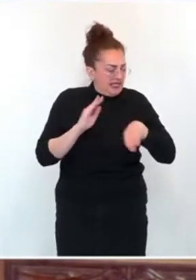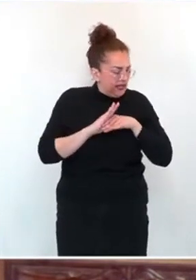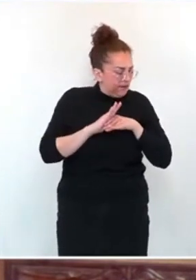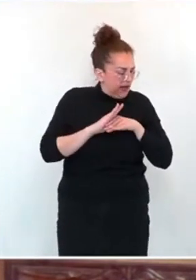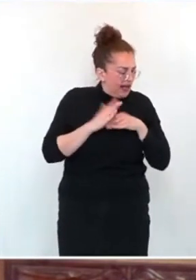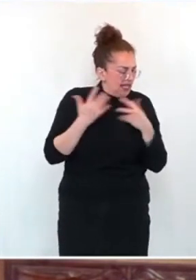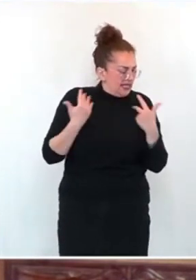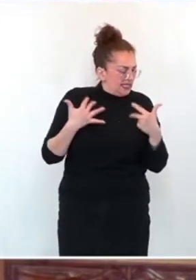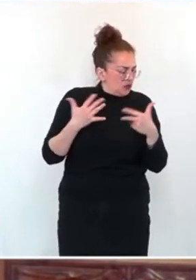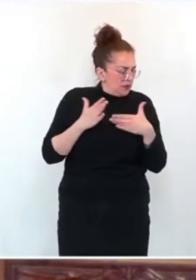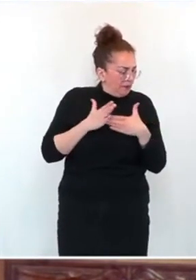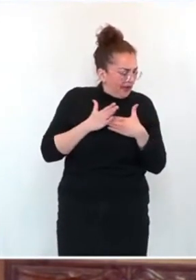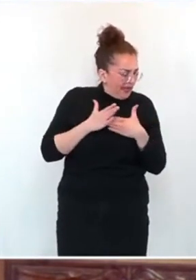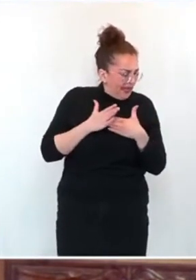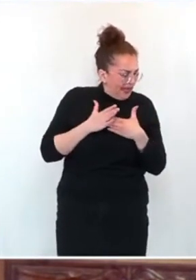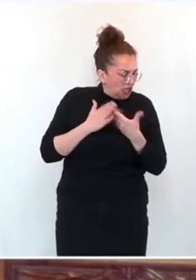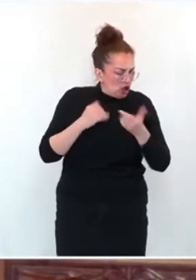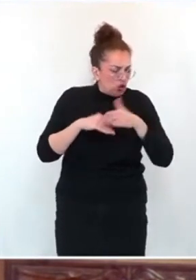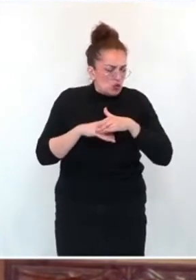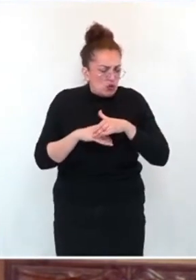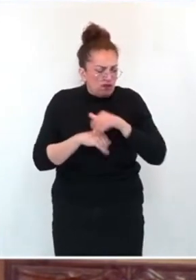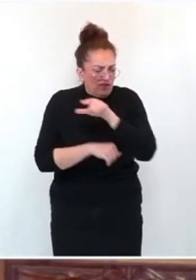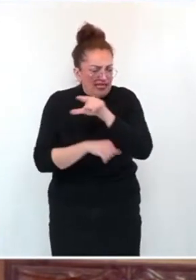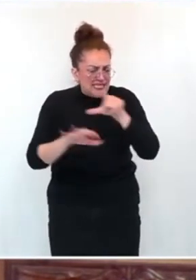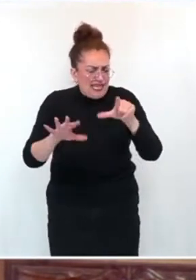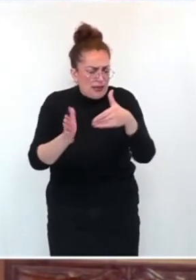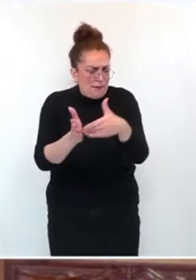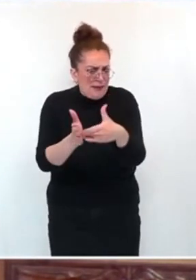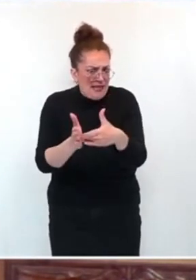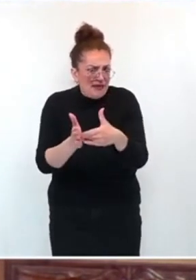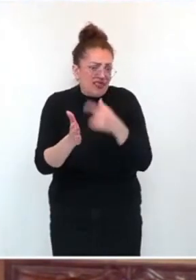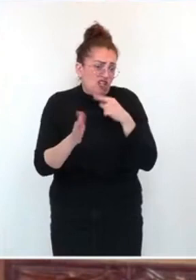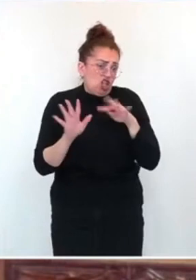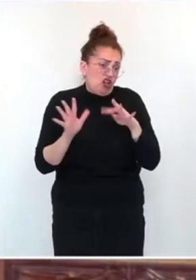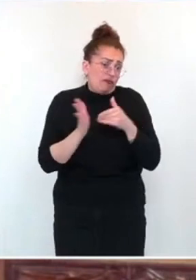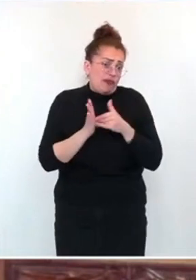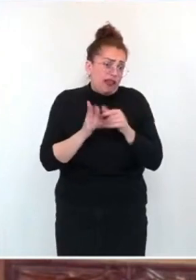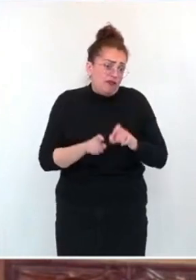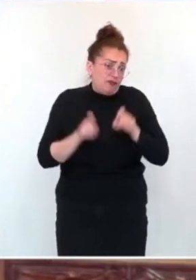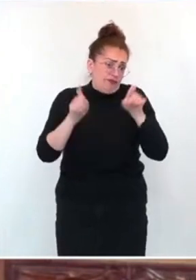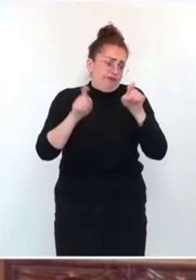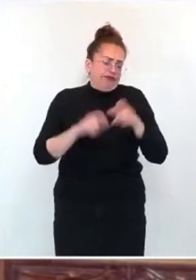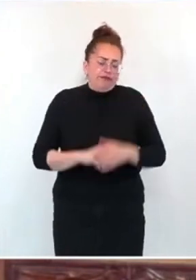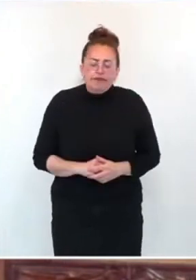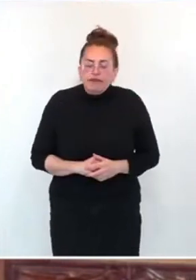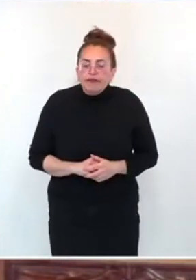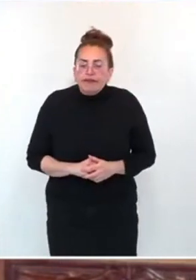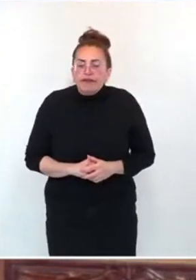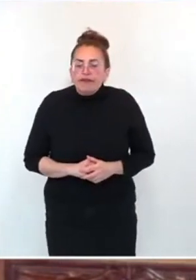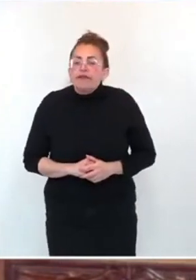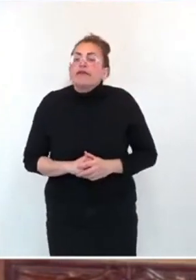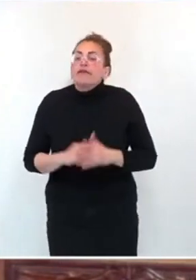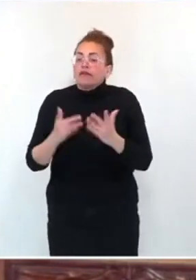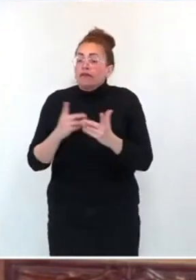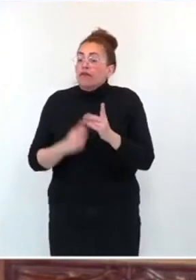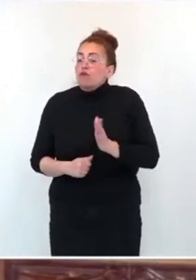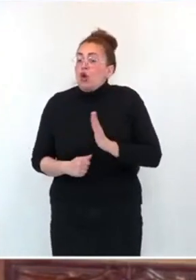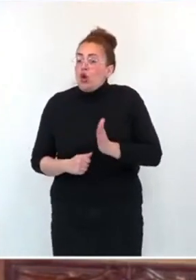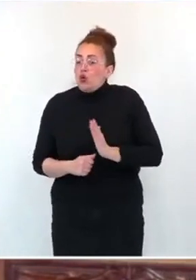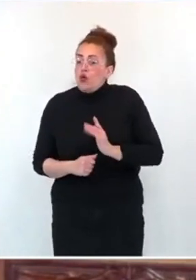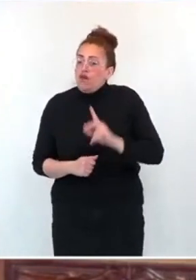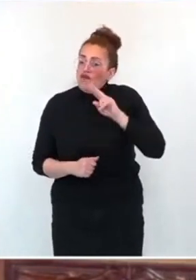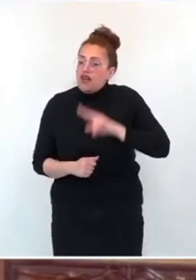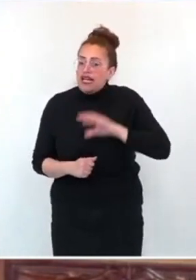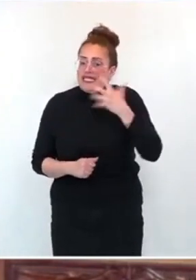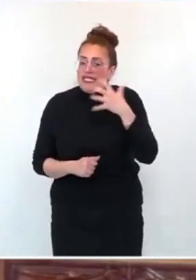on sera plutôt à la fin à 27 000 habitants supplémentaires sur les secteurs bordelais. La programmation prévisionnelle sur Bordeaux a donc augmenté de 500 000